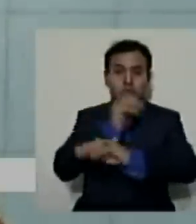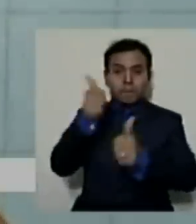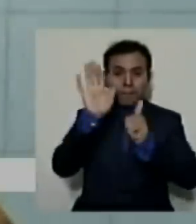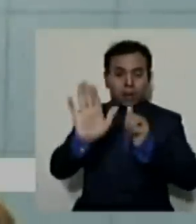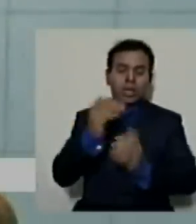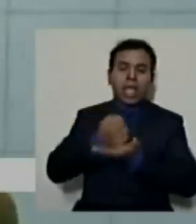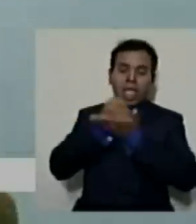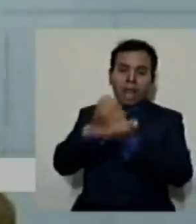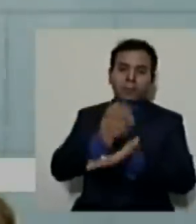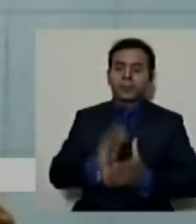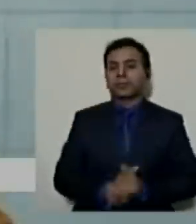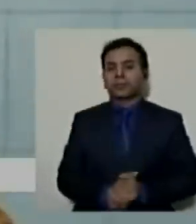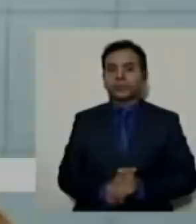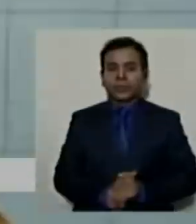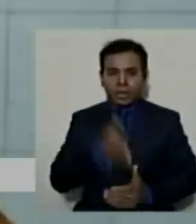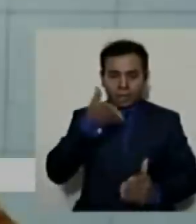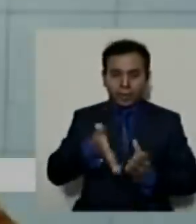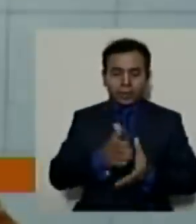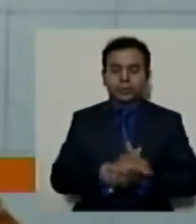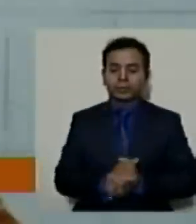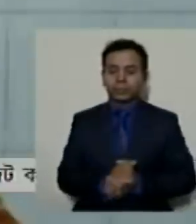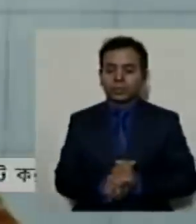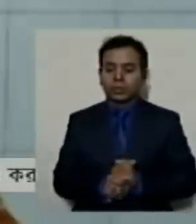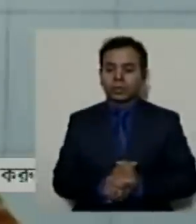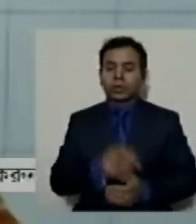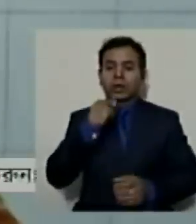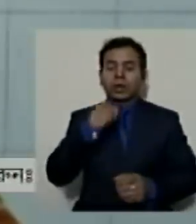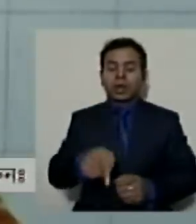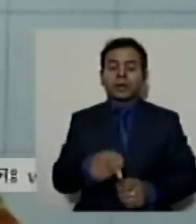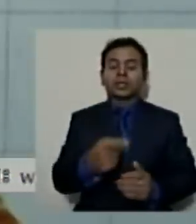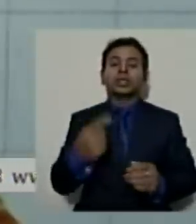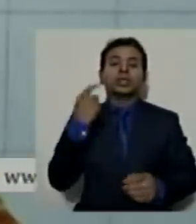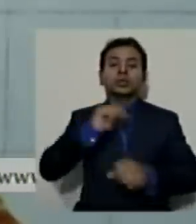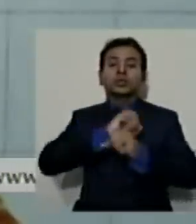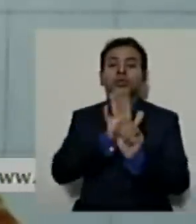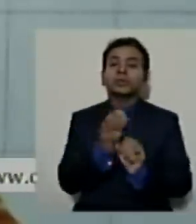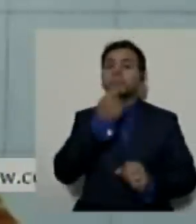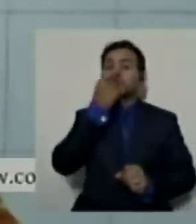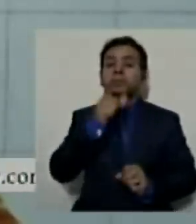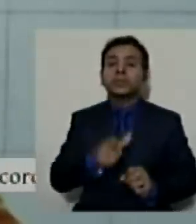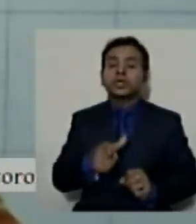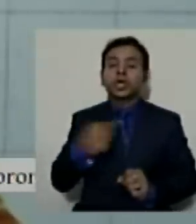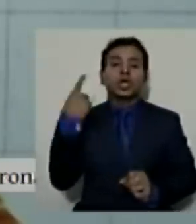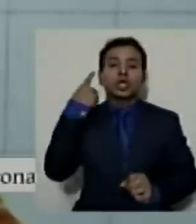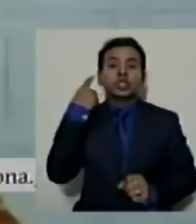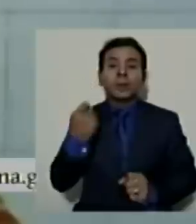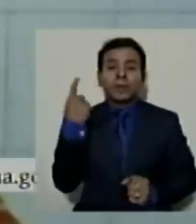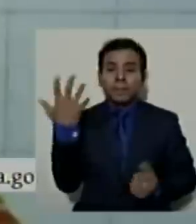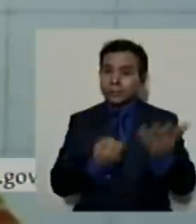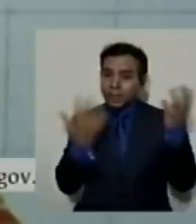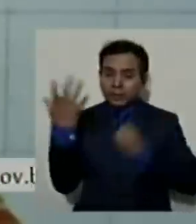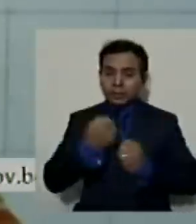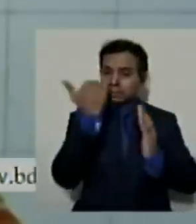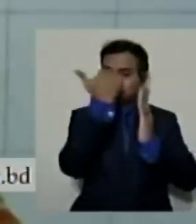বুলেটিন, আমাদের যা সর্বশেষ যে আপডেট আছে কোভিড-19 সংক্রান্ত বাংলাদেশের যে পরিস্থিতি সেটা আমি বলবো।